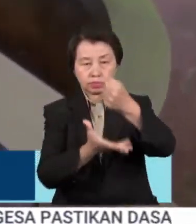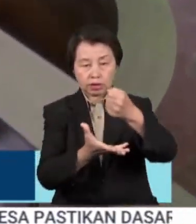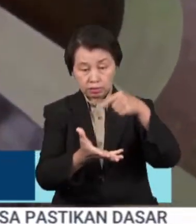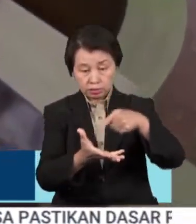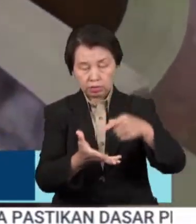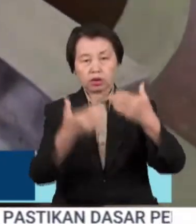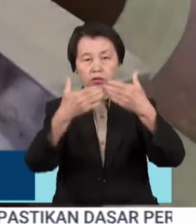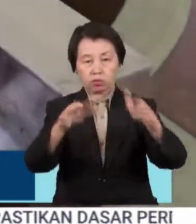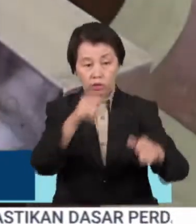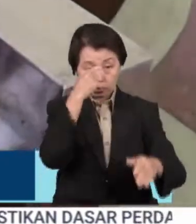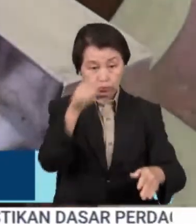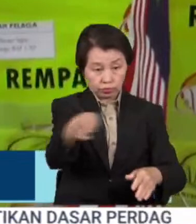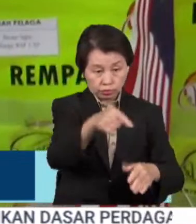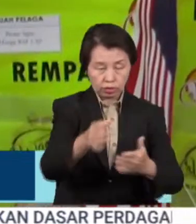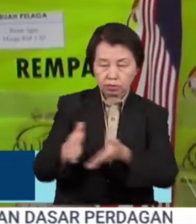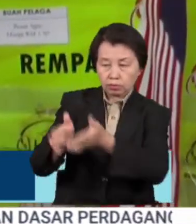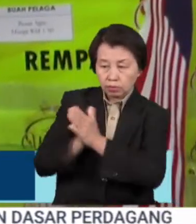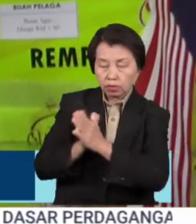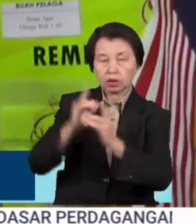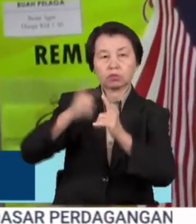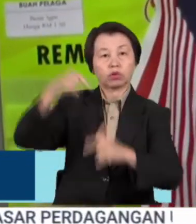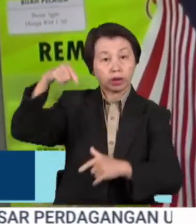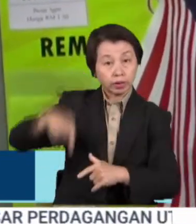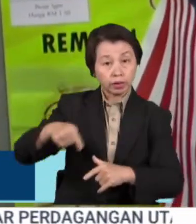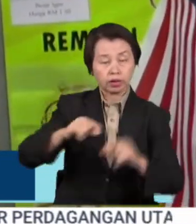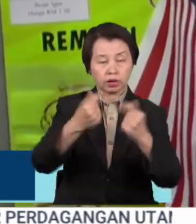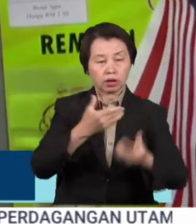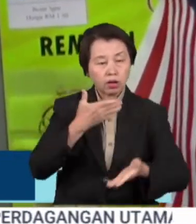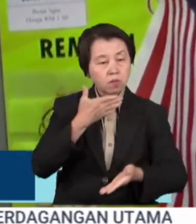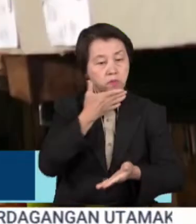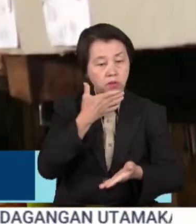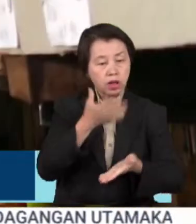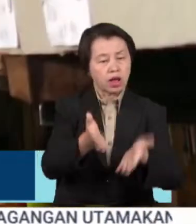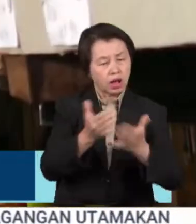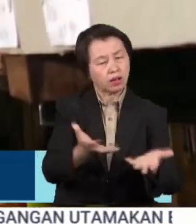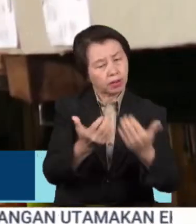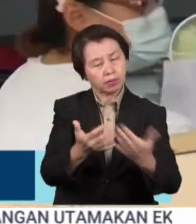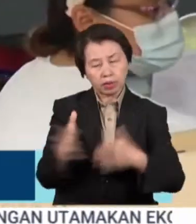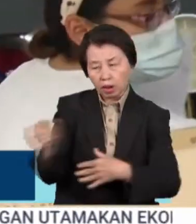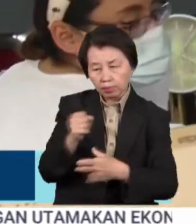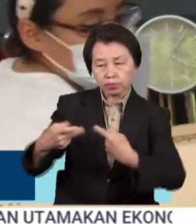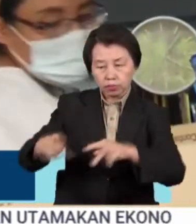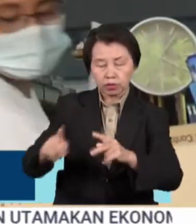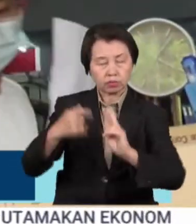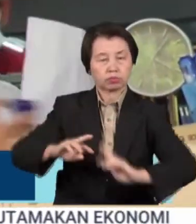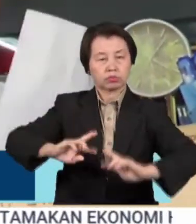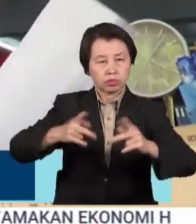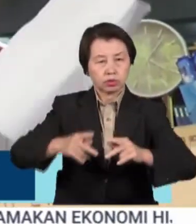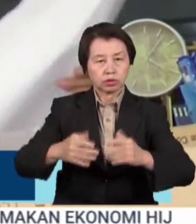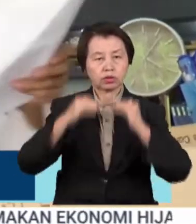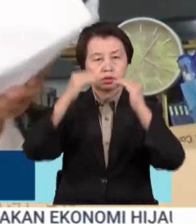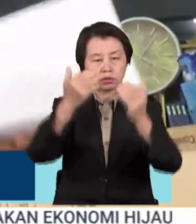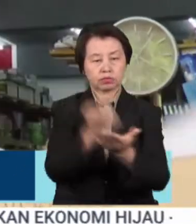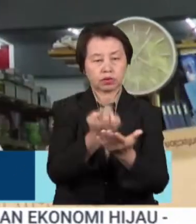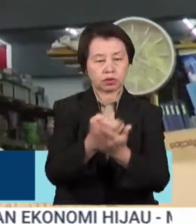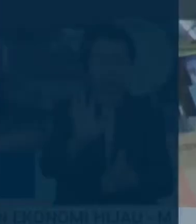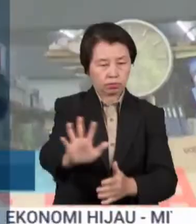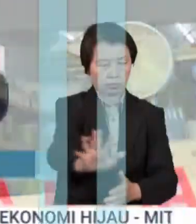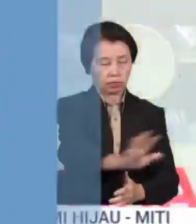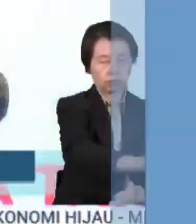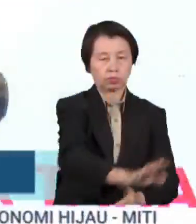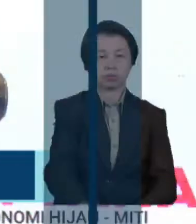sudah dibuka untuk permohonan mulai bulan ini. Golongan belia disaran merebut peluang ini demi meningkatkan taraf ekonomi.